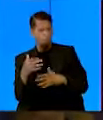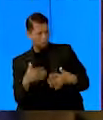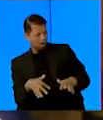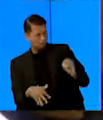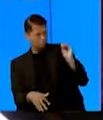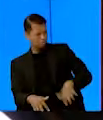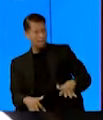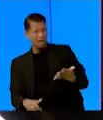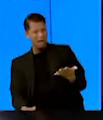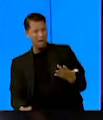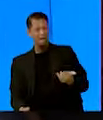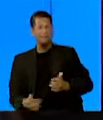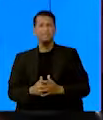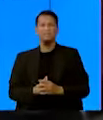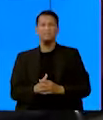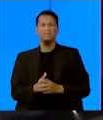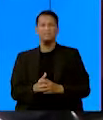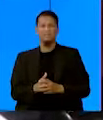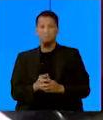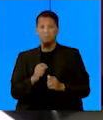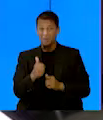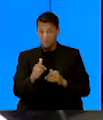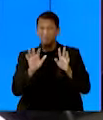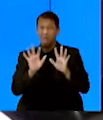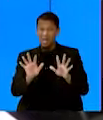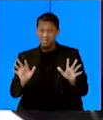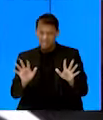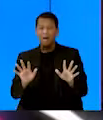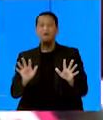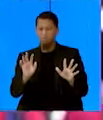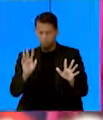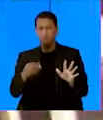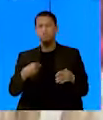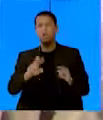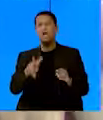pemirsa. Beli banyak aja kali ya, biar bisa dijual lagi.